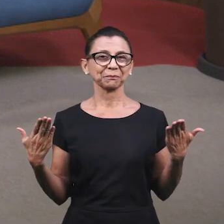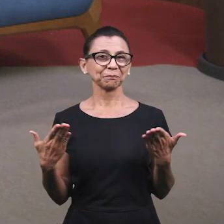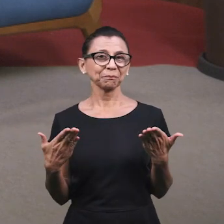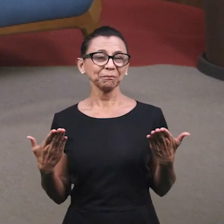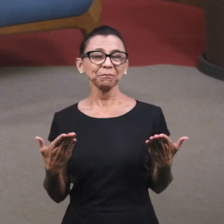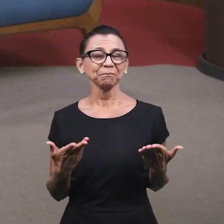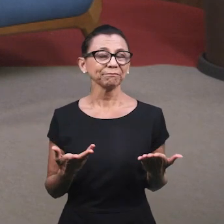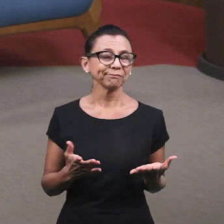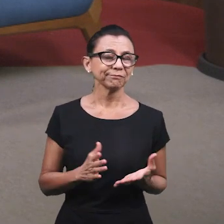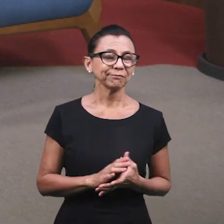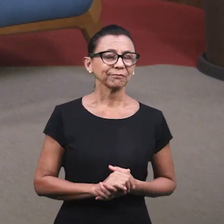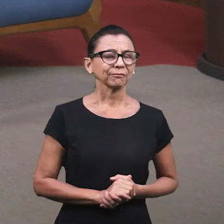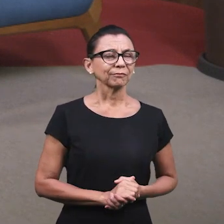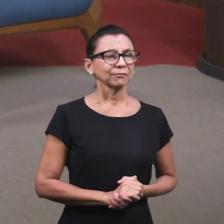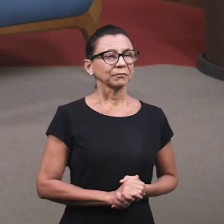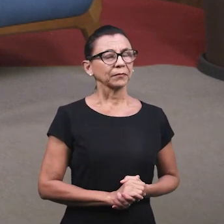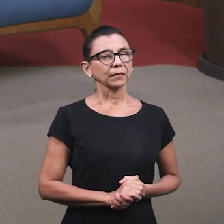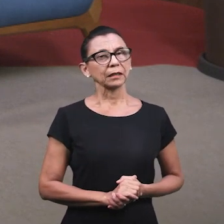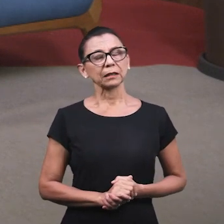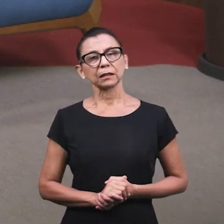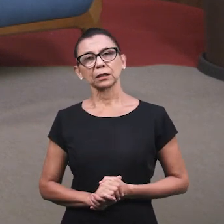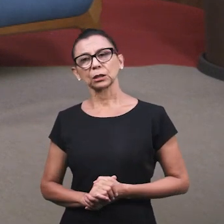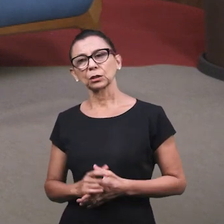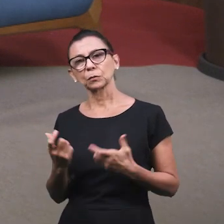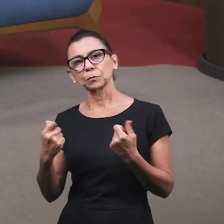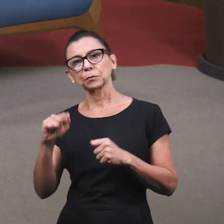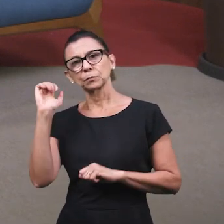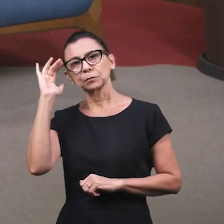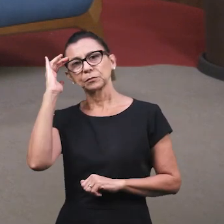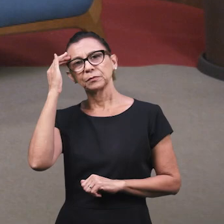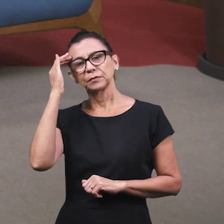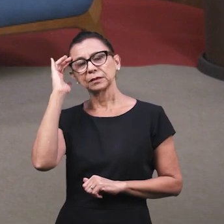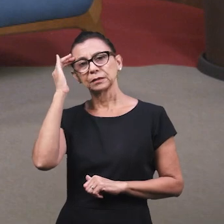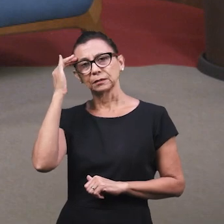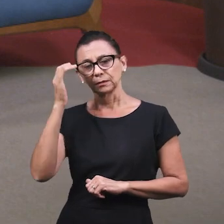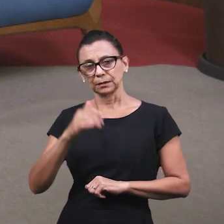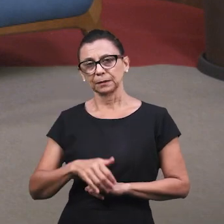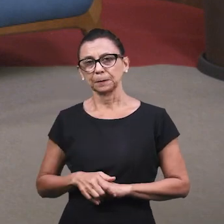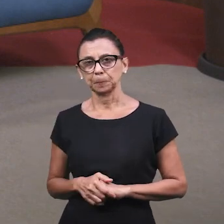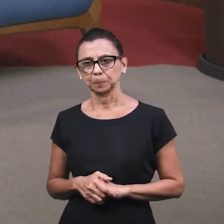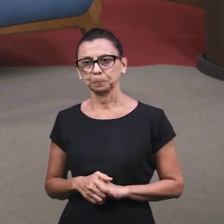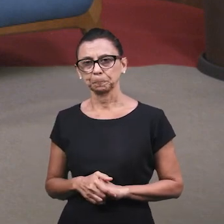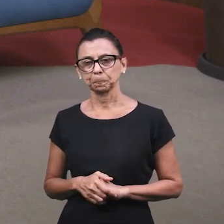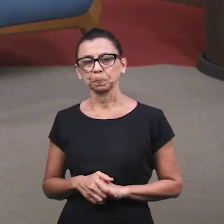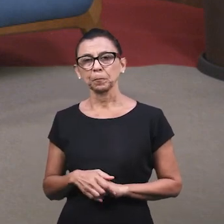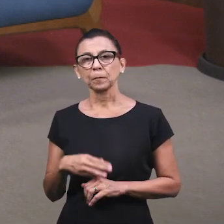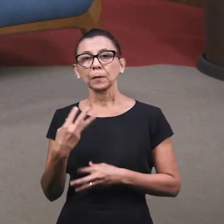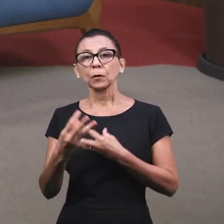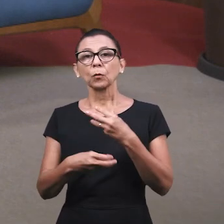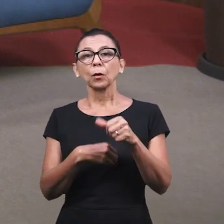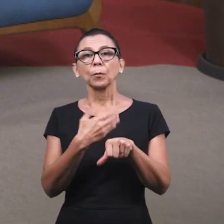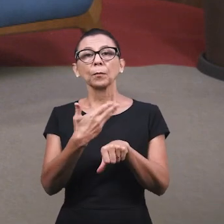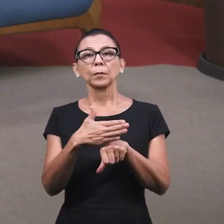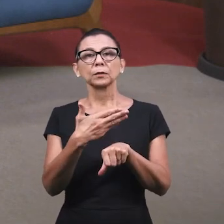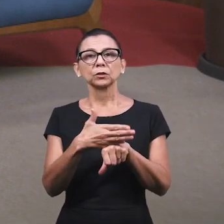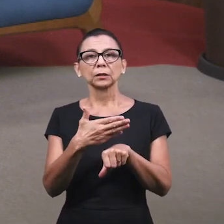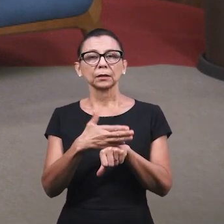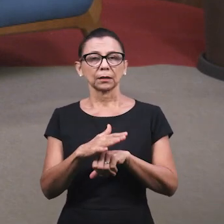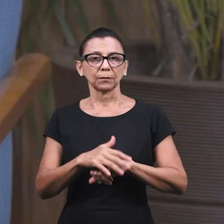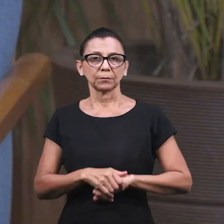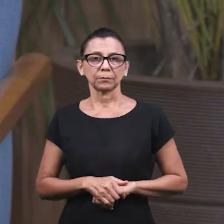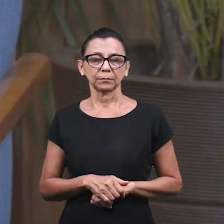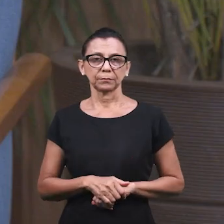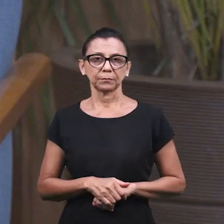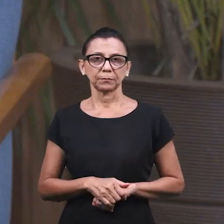maintenant et qui a besoin de comprendre quelle est l'application de cela que nous avons parlé dans sa